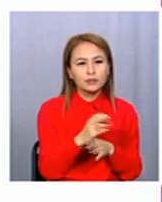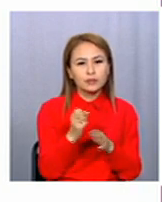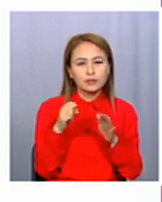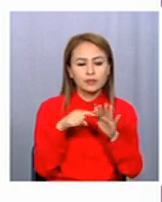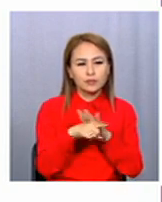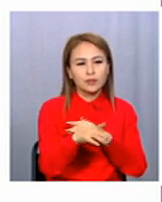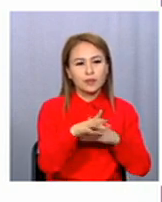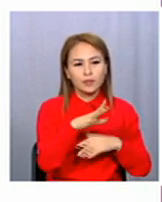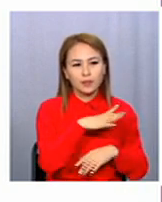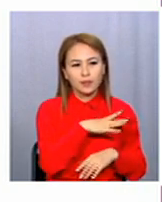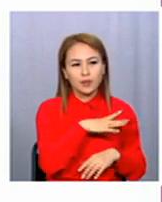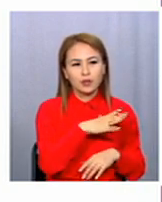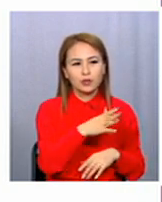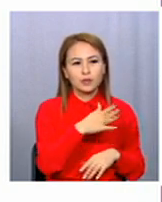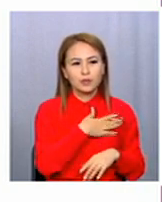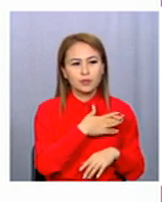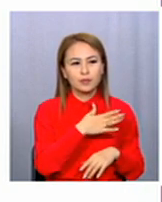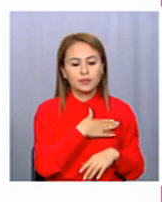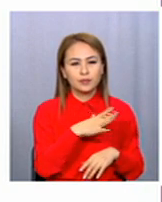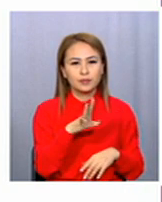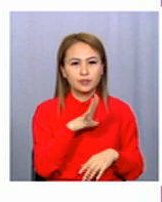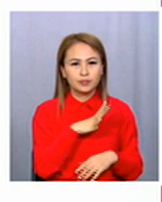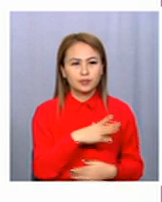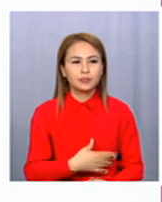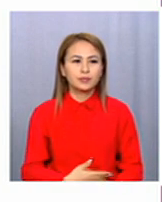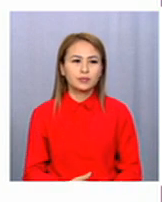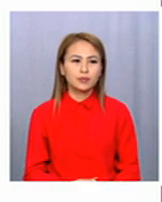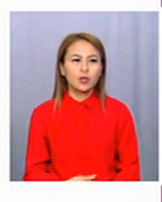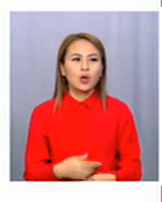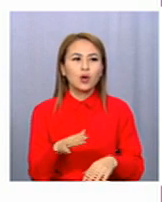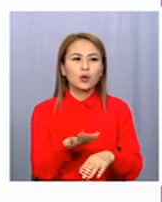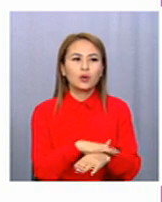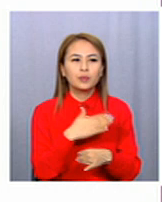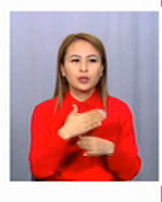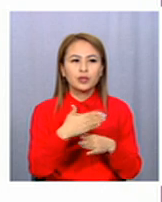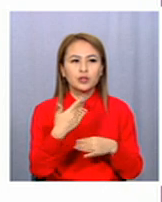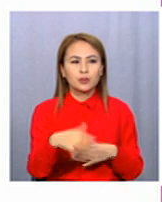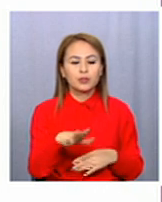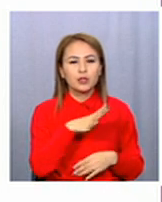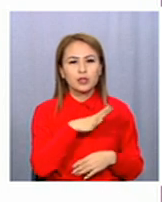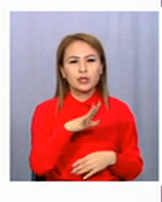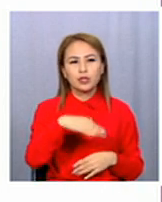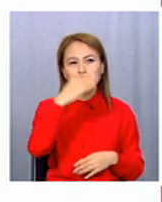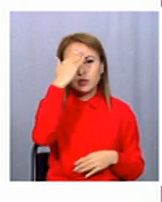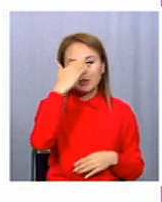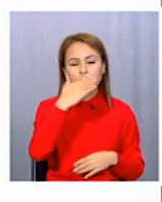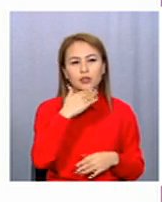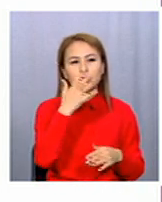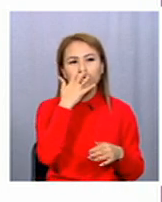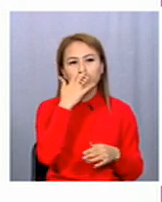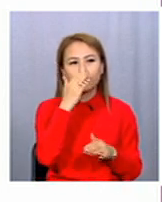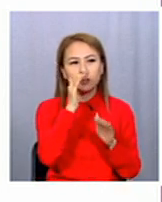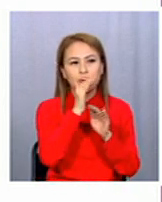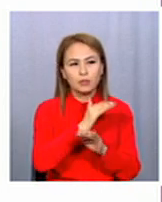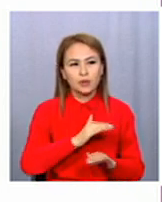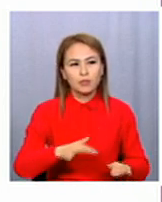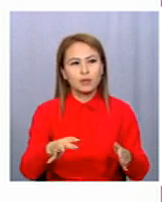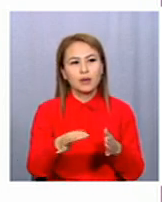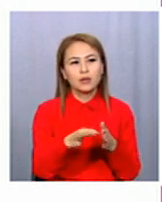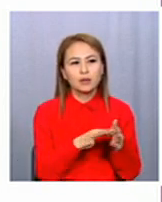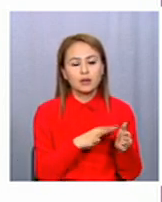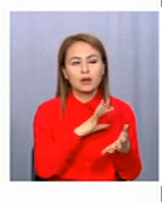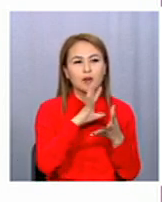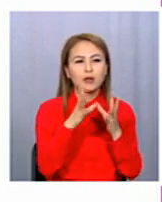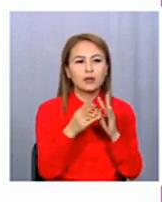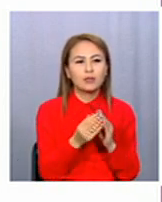қашты. Демде ұзап кеттік. Көп кешікпей жаздың жылы жаңбыры басылды да, лезде аспан